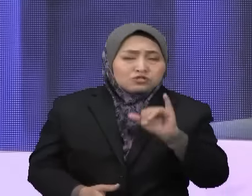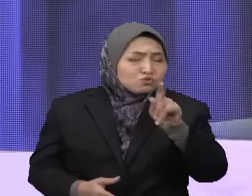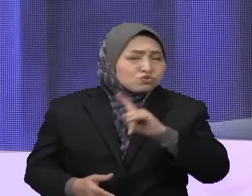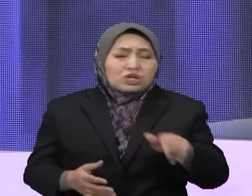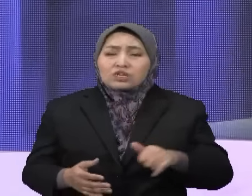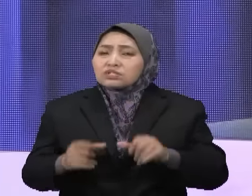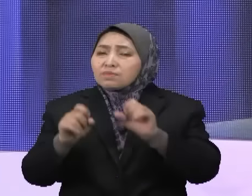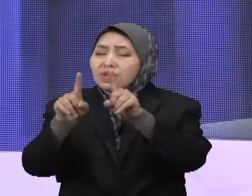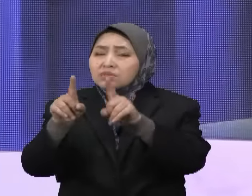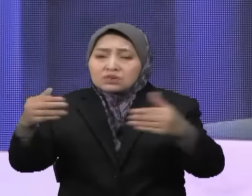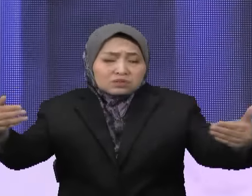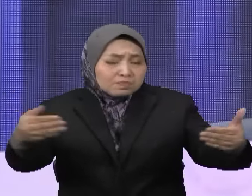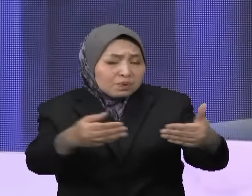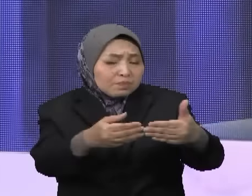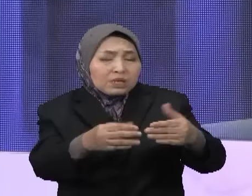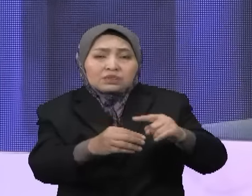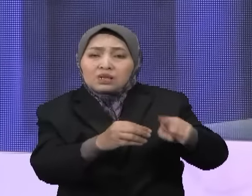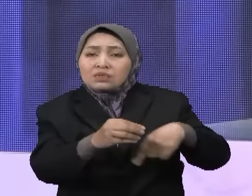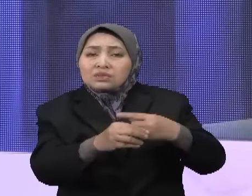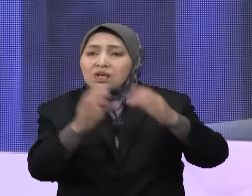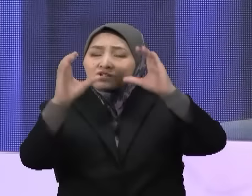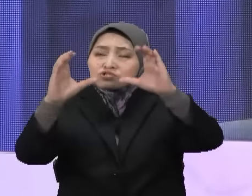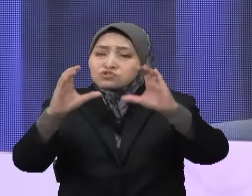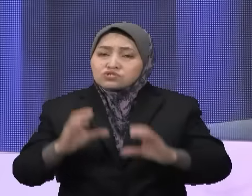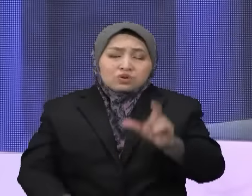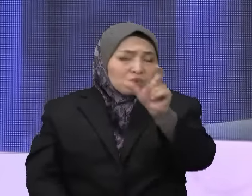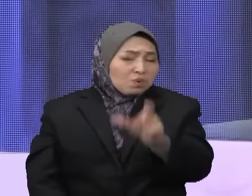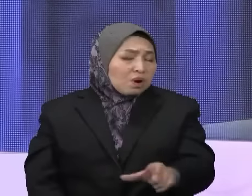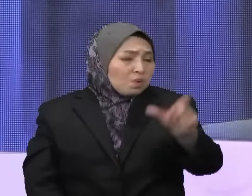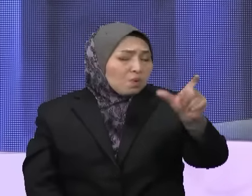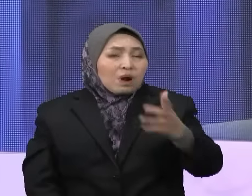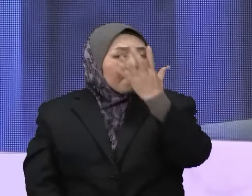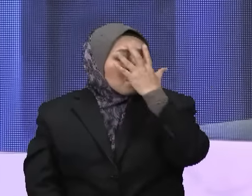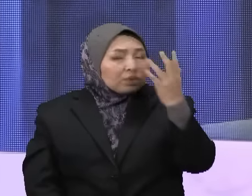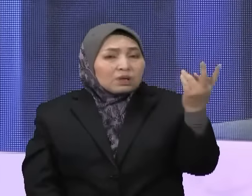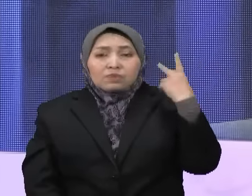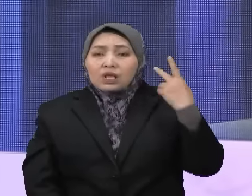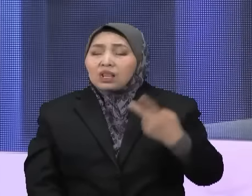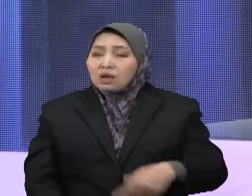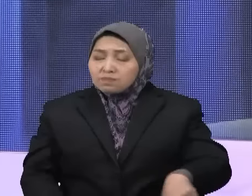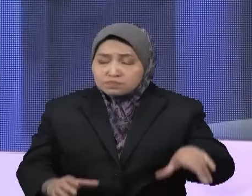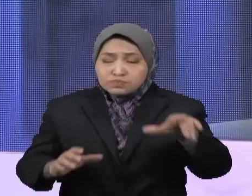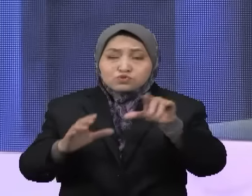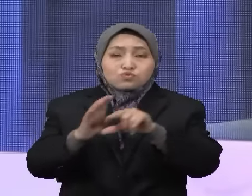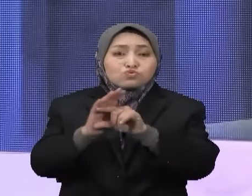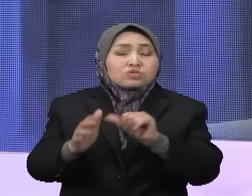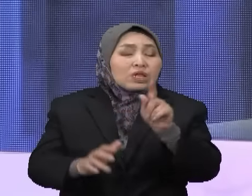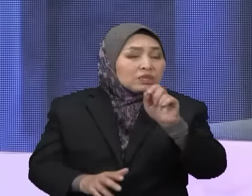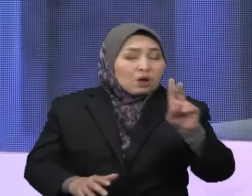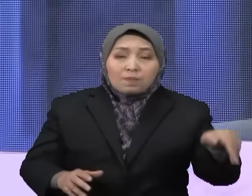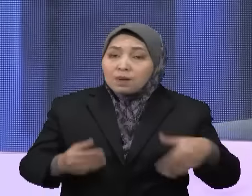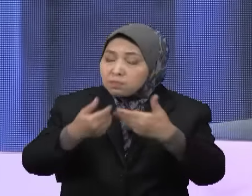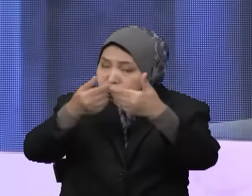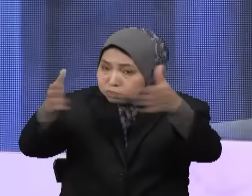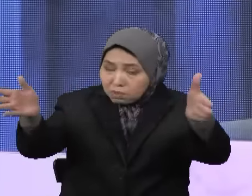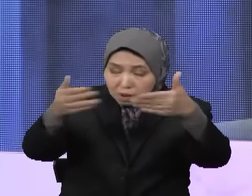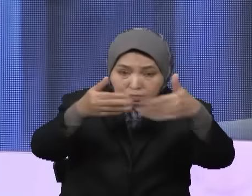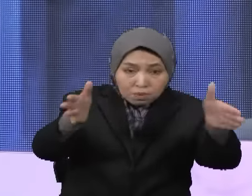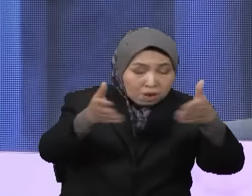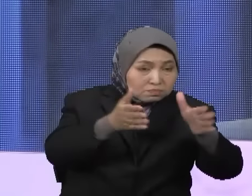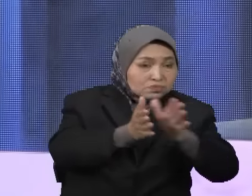ini kesinambungan tentang ciri-ciri orang munafik yang dinyatakan dalam surah At-Taubah. Allah membongkarkannya sebagai satu